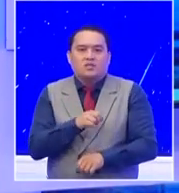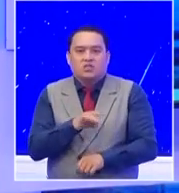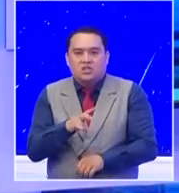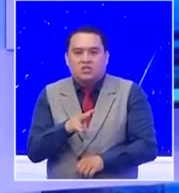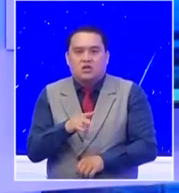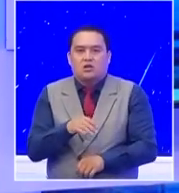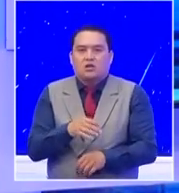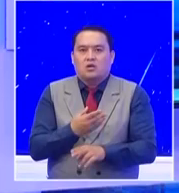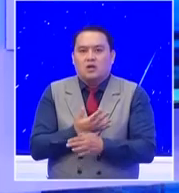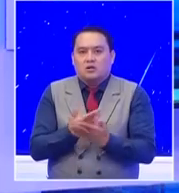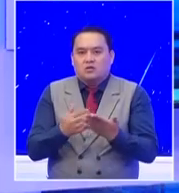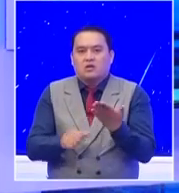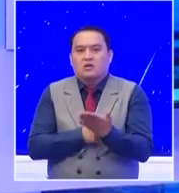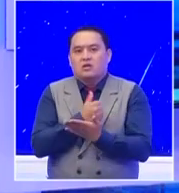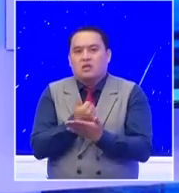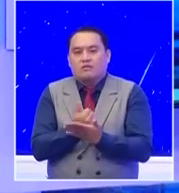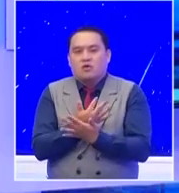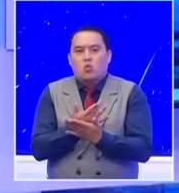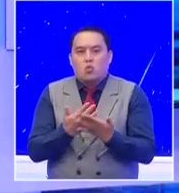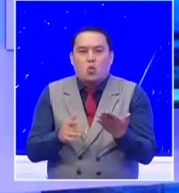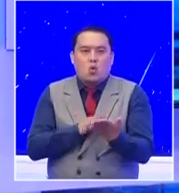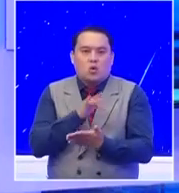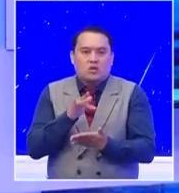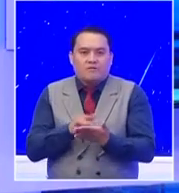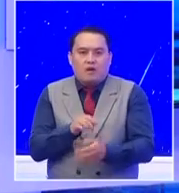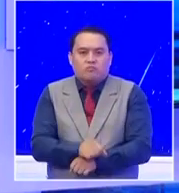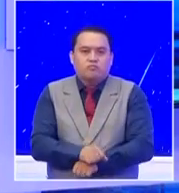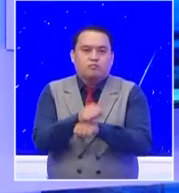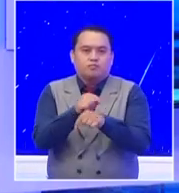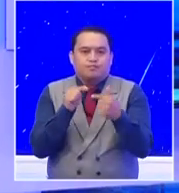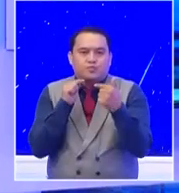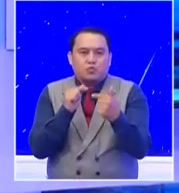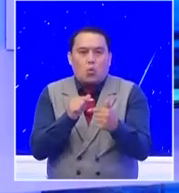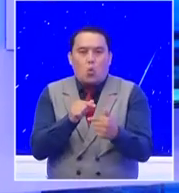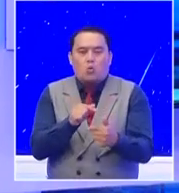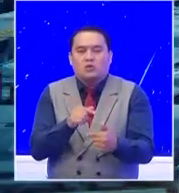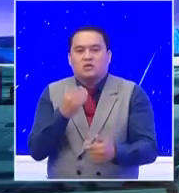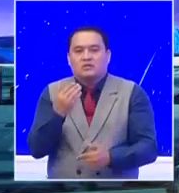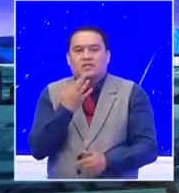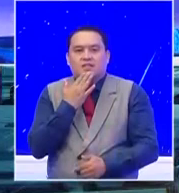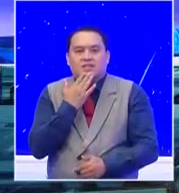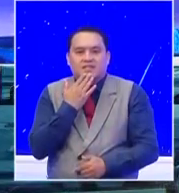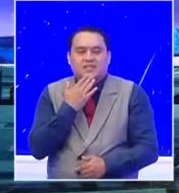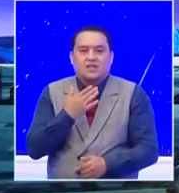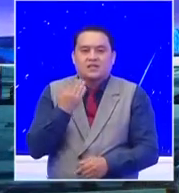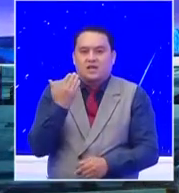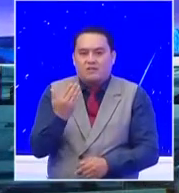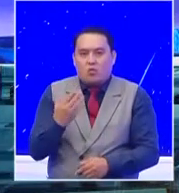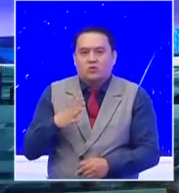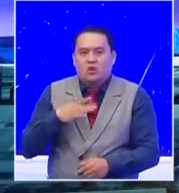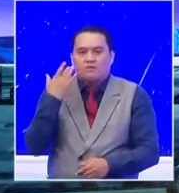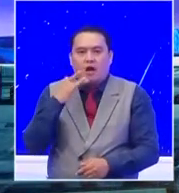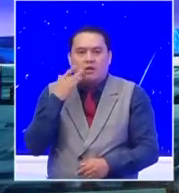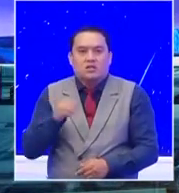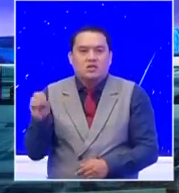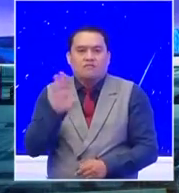Манчестера, Ноттингема, Глазго и Эдинбурга. Демонстранты протестуют против расизма и полицейского произвола. Вслед за США